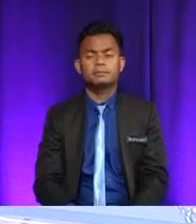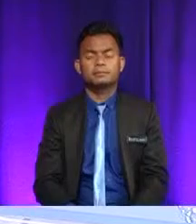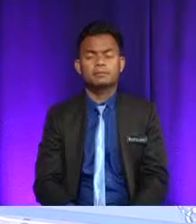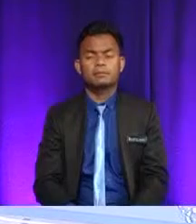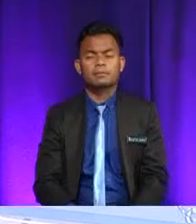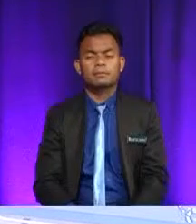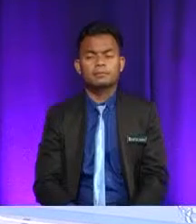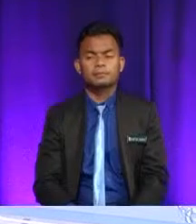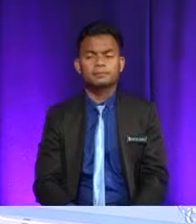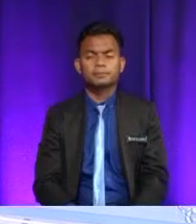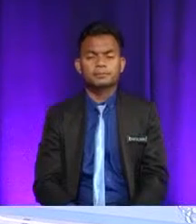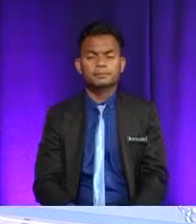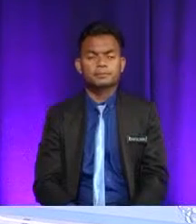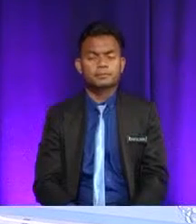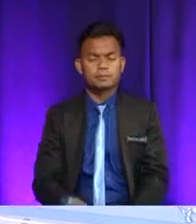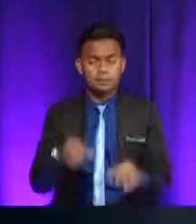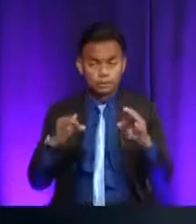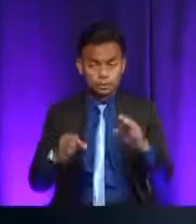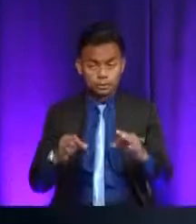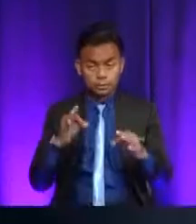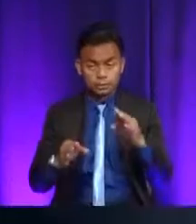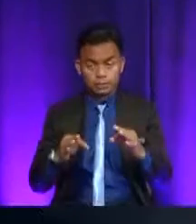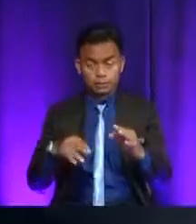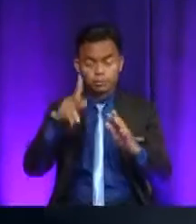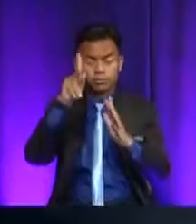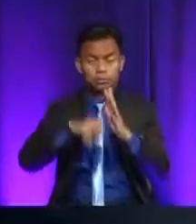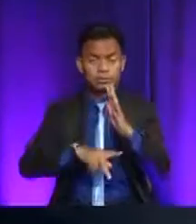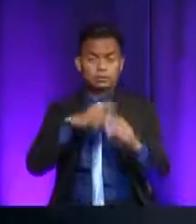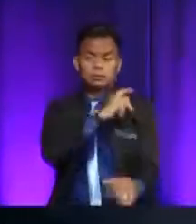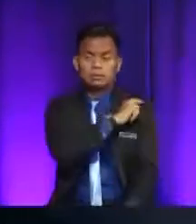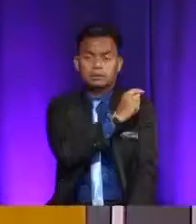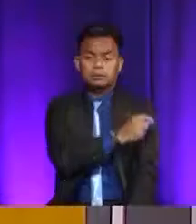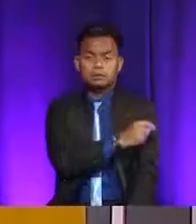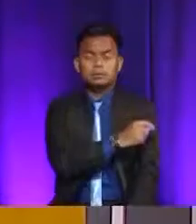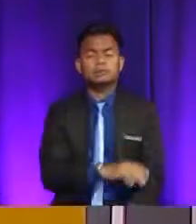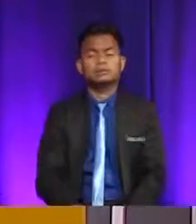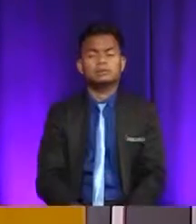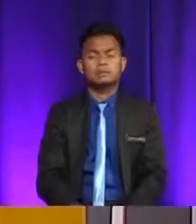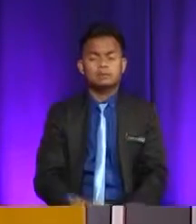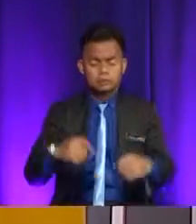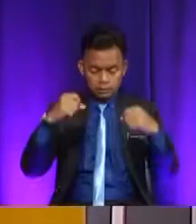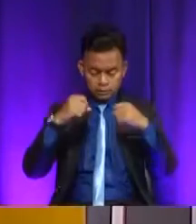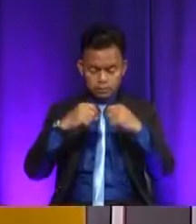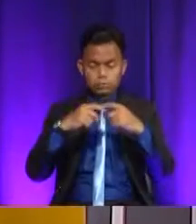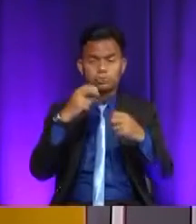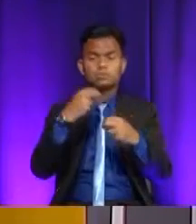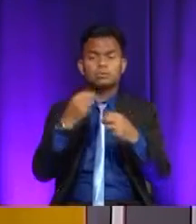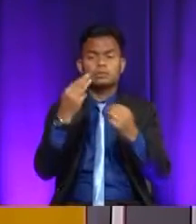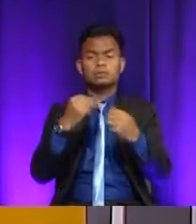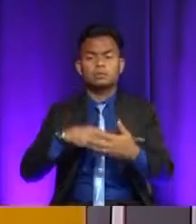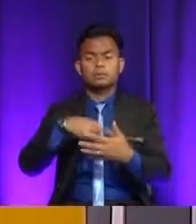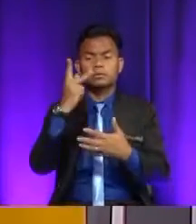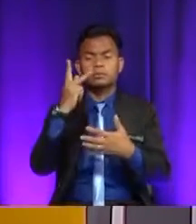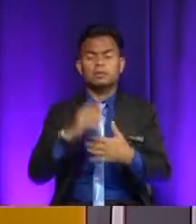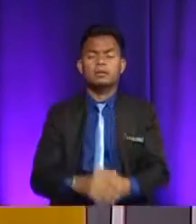permukaan luka kalau tak cukup tenaga minimum tersebut elektron tak dapat keluar dia masih terperangkap dalam pembukaan